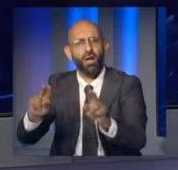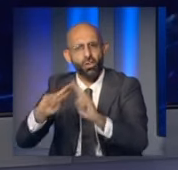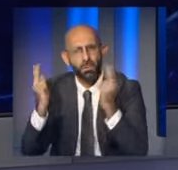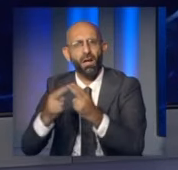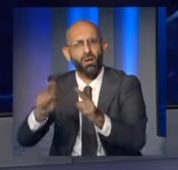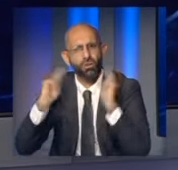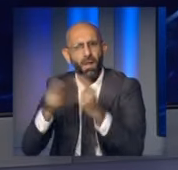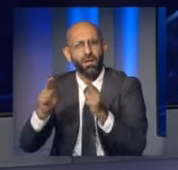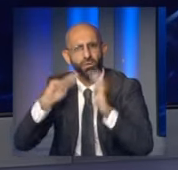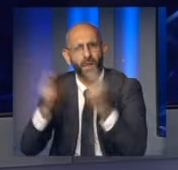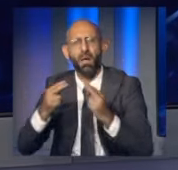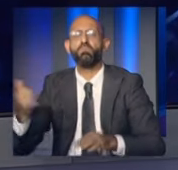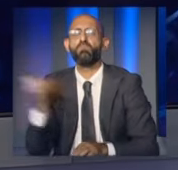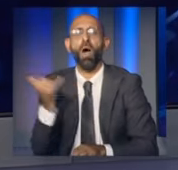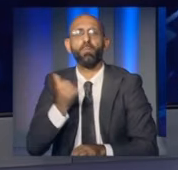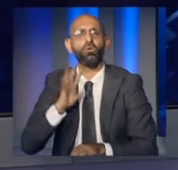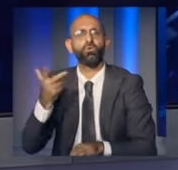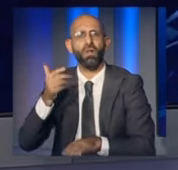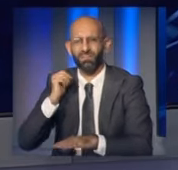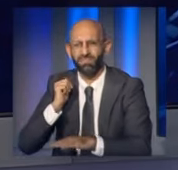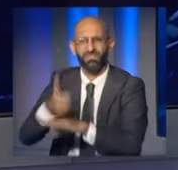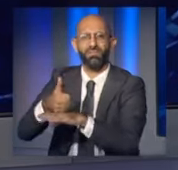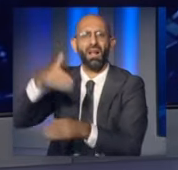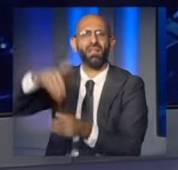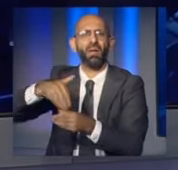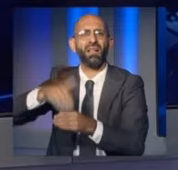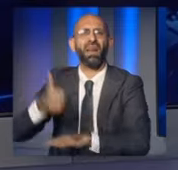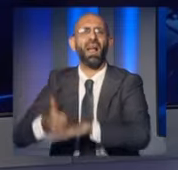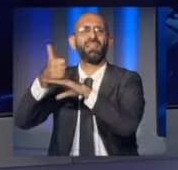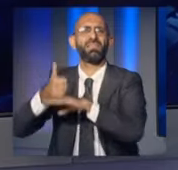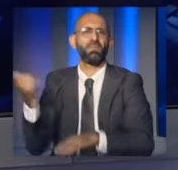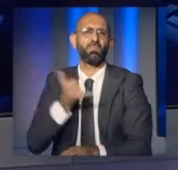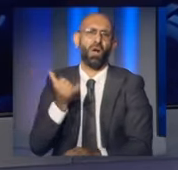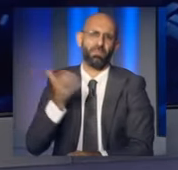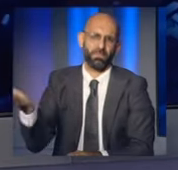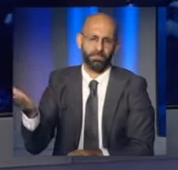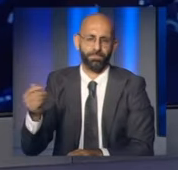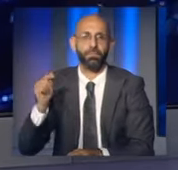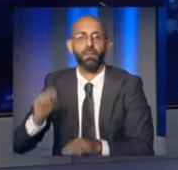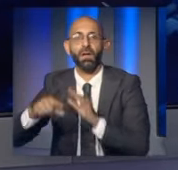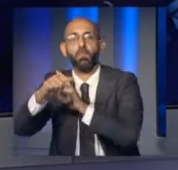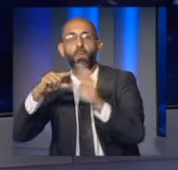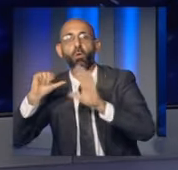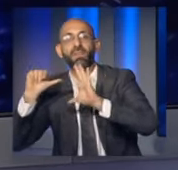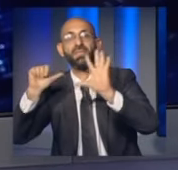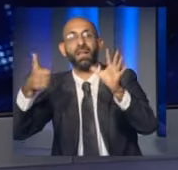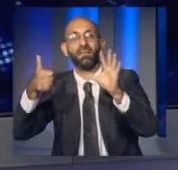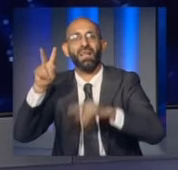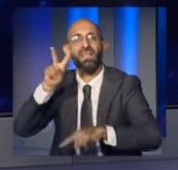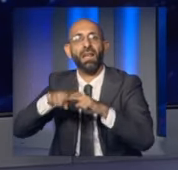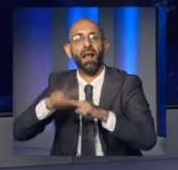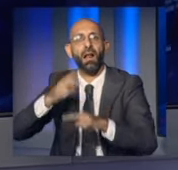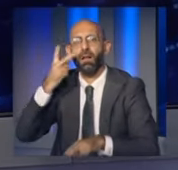المشاركة سنبادر بالدعوة لعقد جلسات متتالية بدورات متتالية لانتخاب الرئيس.